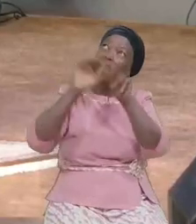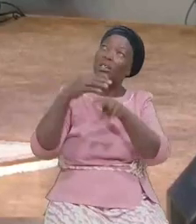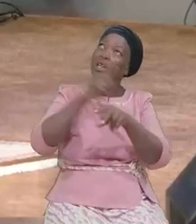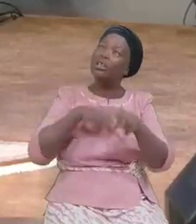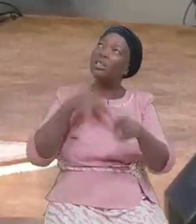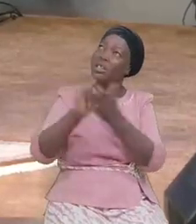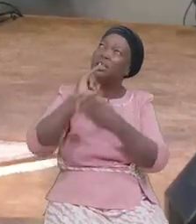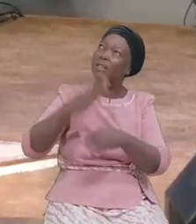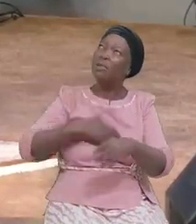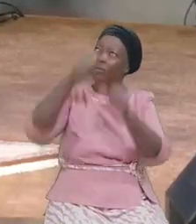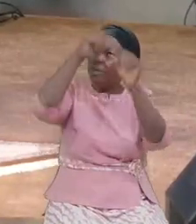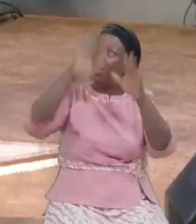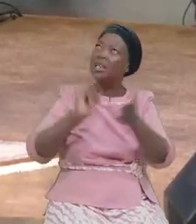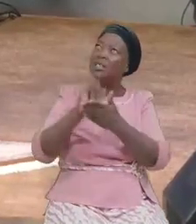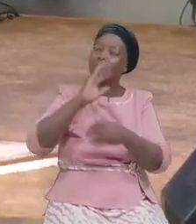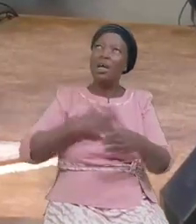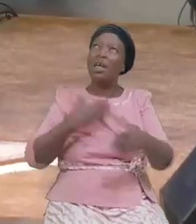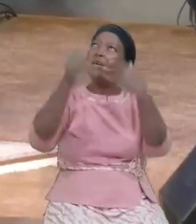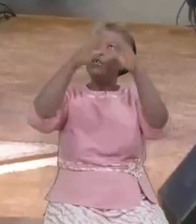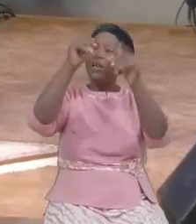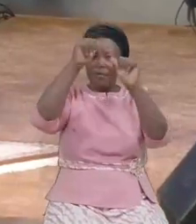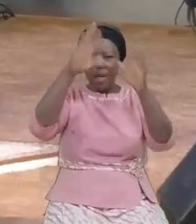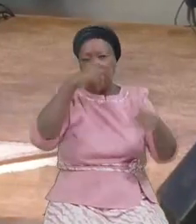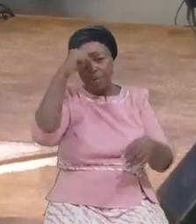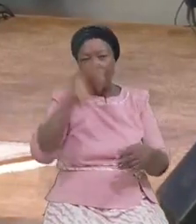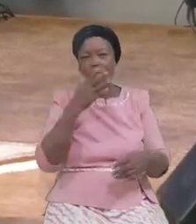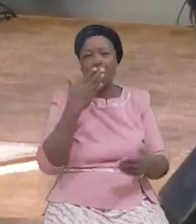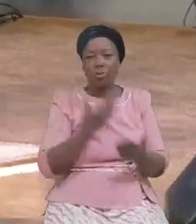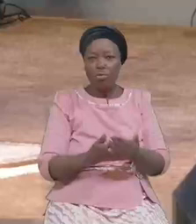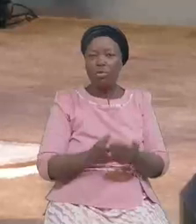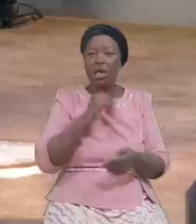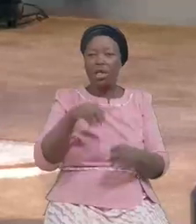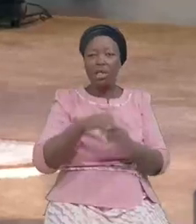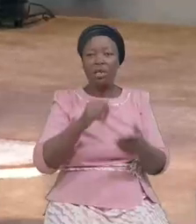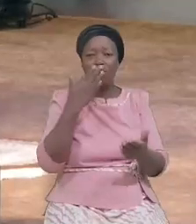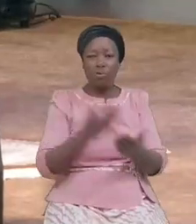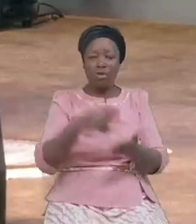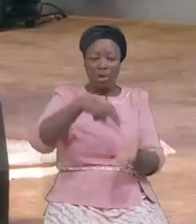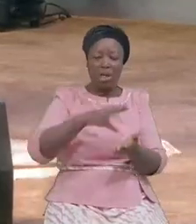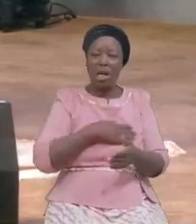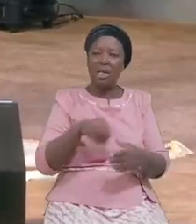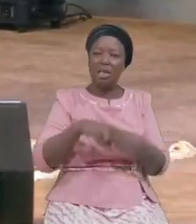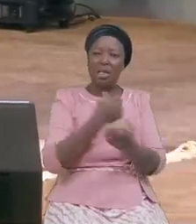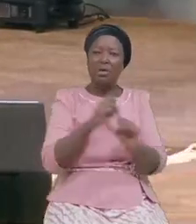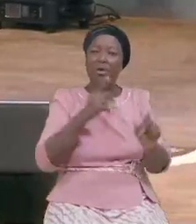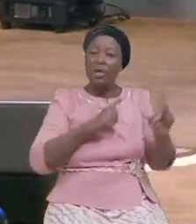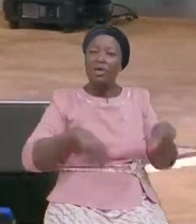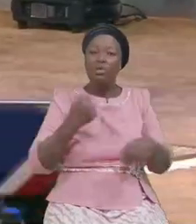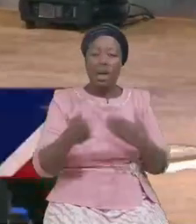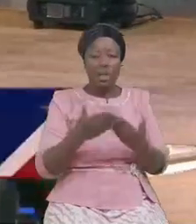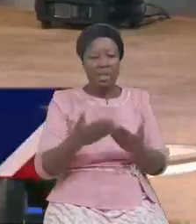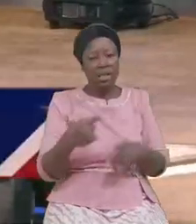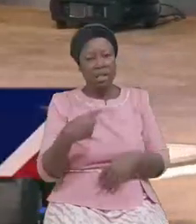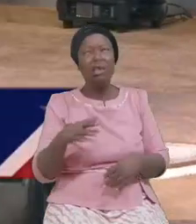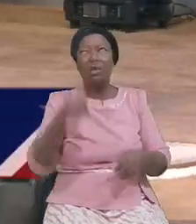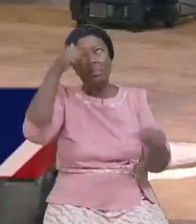lui dire. Et du fait que tu es dans un bon état, tu es dans une bonne posture, et le salut de Dieu est là, tu peux finalement dire, souviens-toi